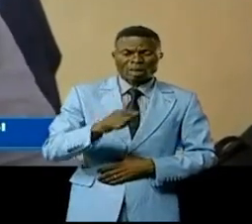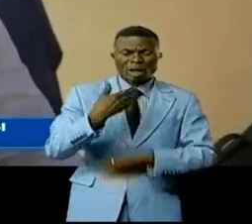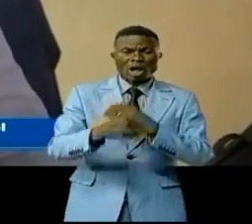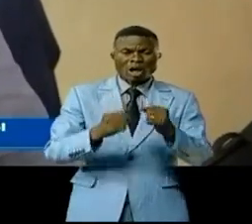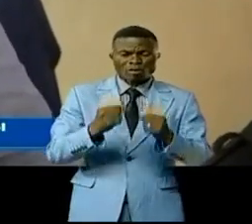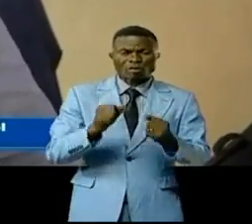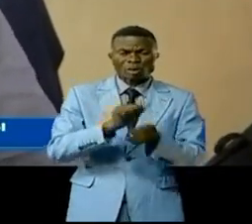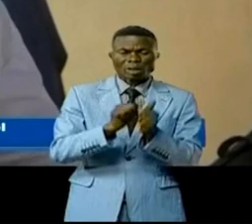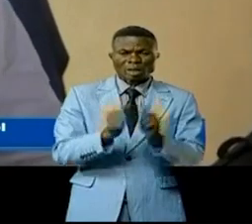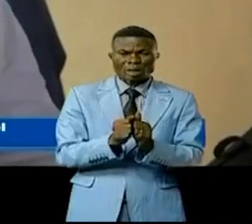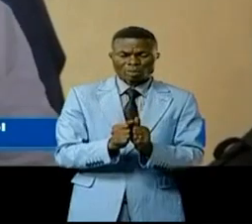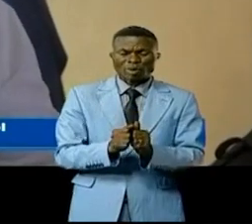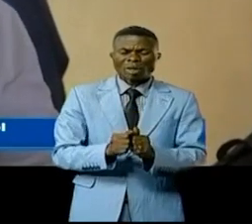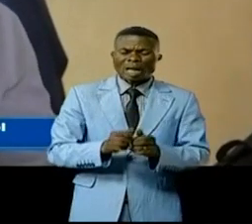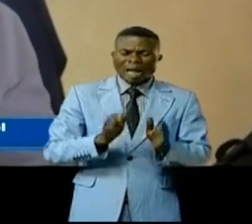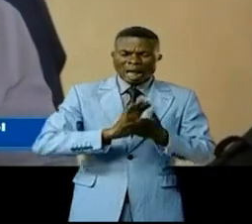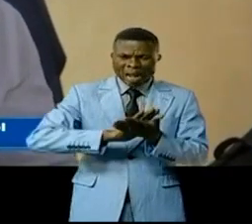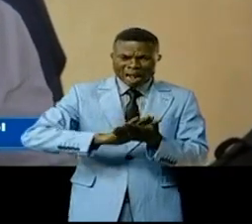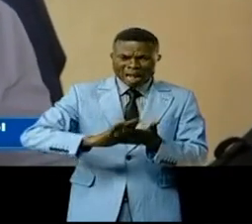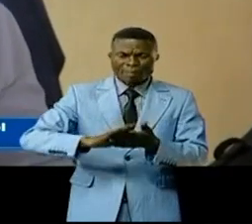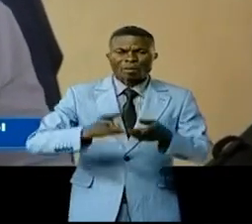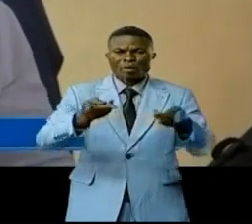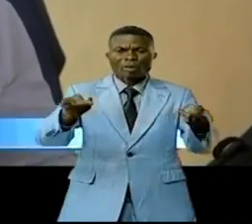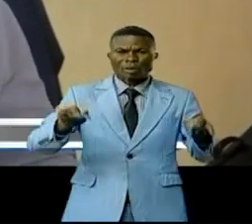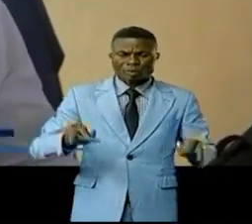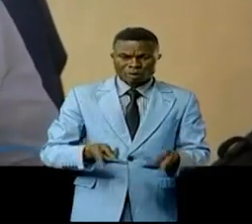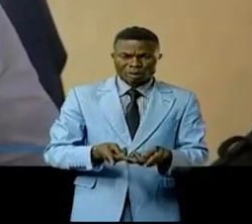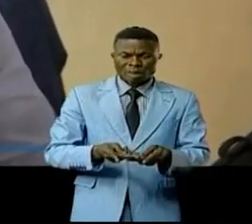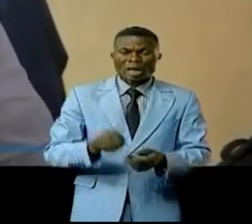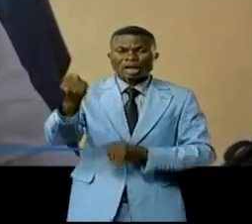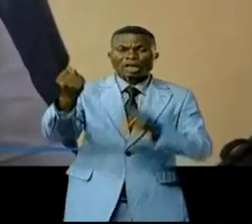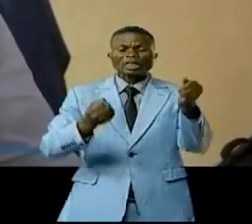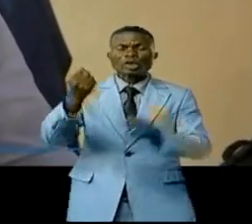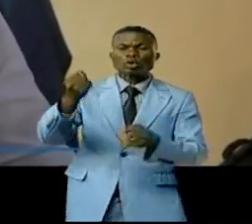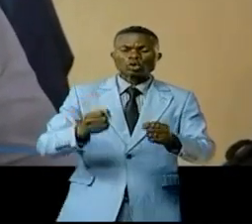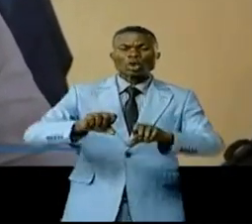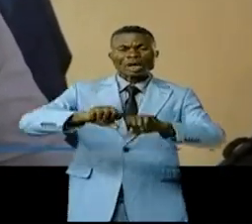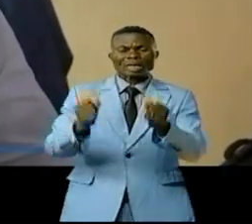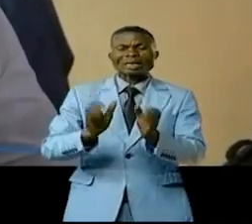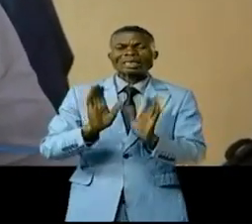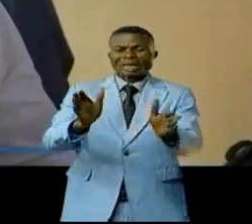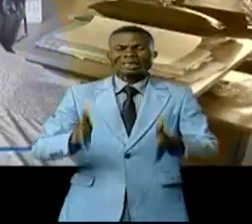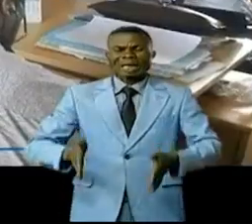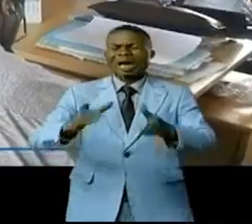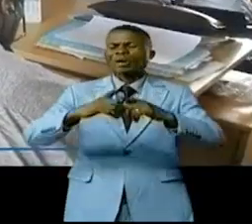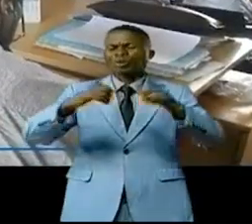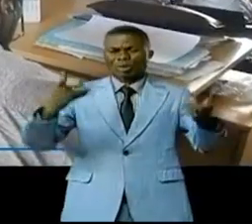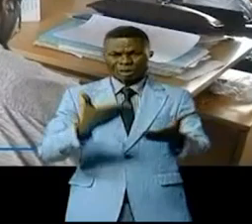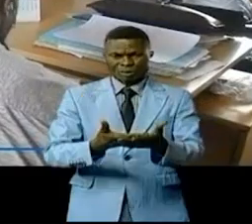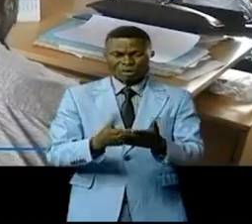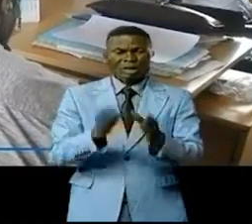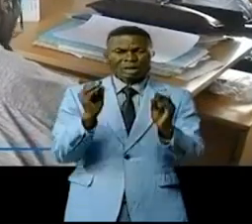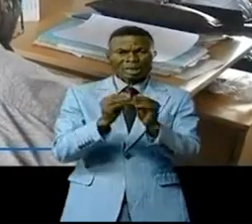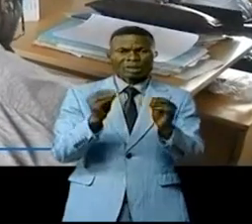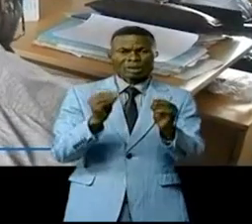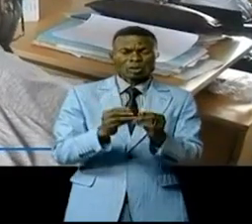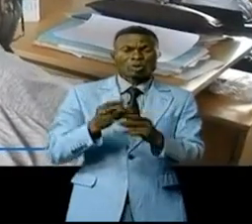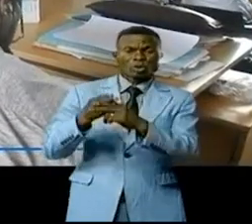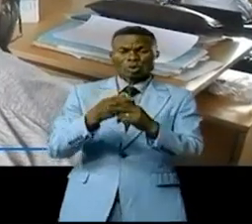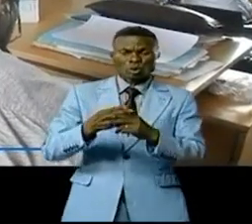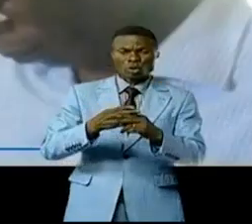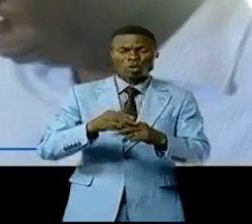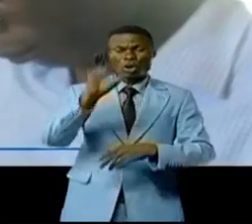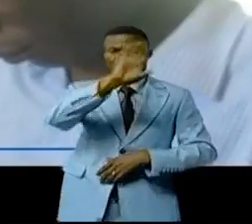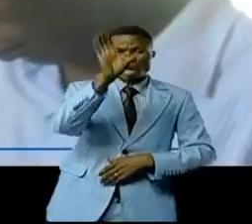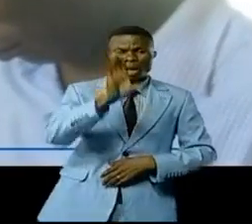en ce qui concerne l'assainissement, surtout en ce qui concerne les épaves qui sont laissées dans les grandes artères. Une réunion de sécurité